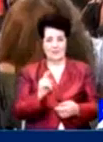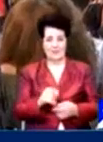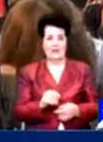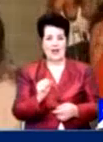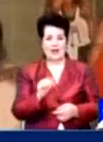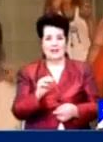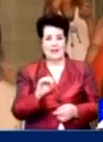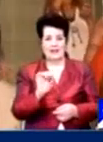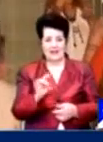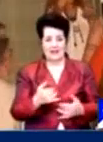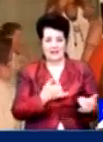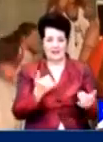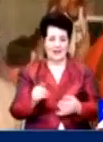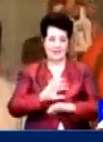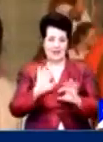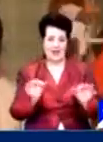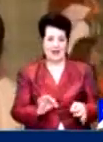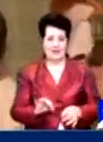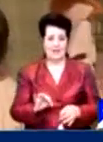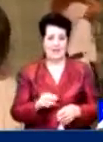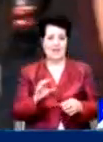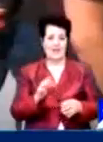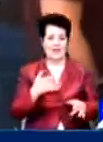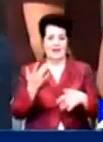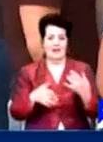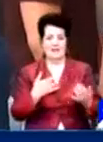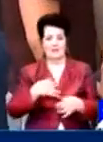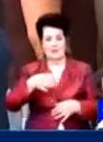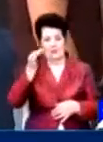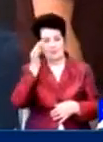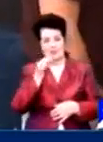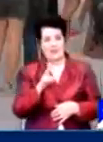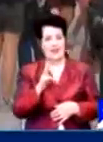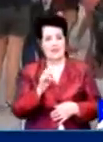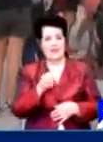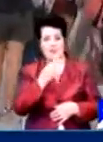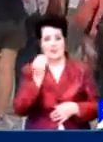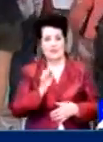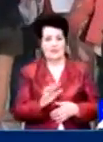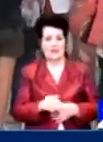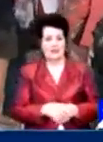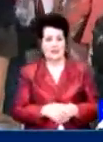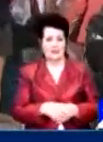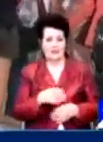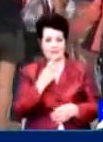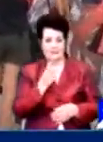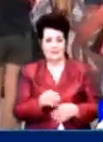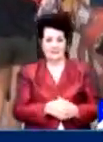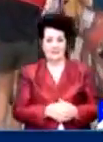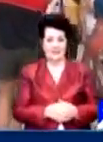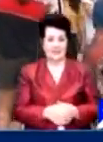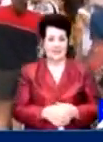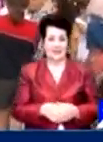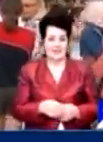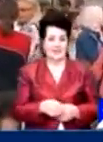atelierele dedicate lor, artiștii pe catalige sunt preferați pentru o amintire de neuitat. Am văzut că ai făcut poze cu domnișoara. Ți-ai dorit